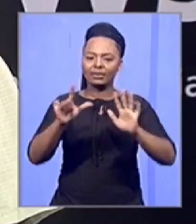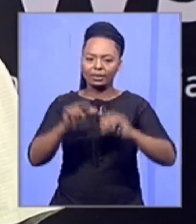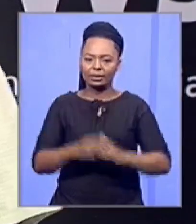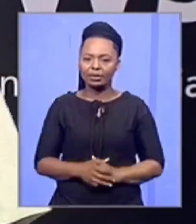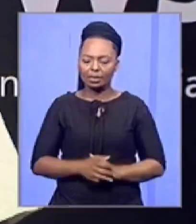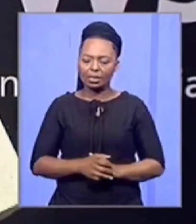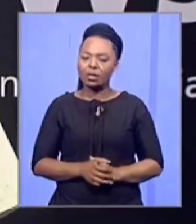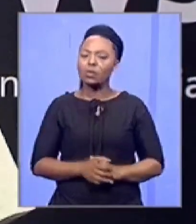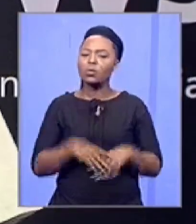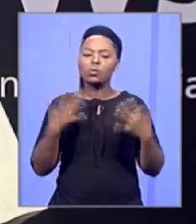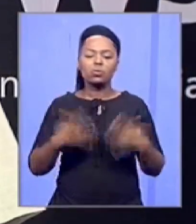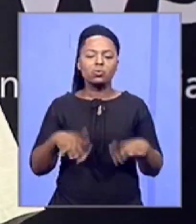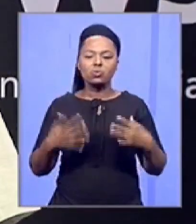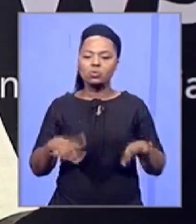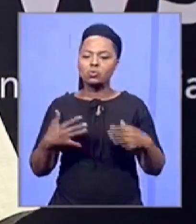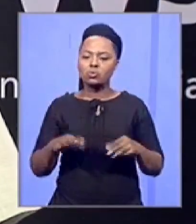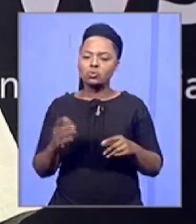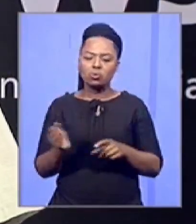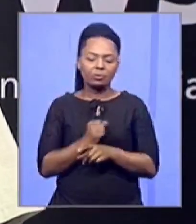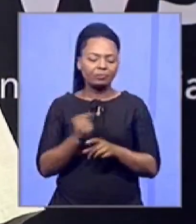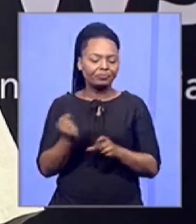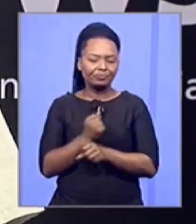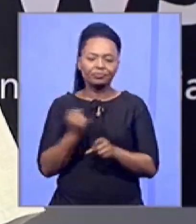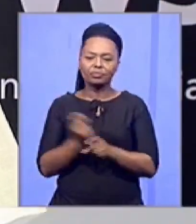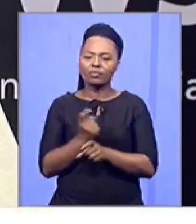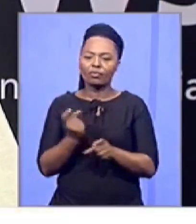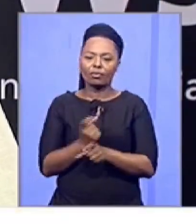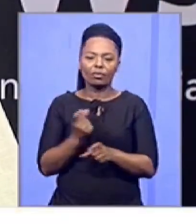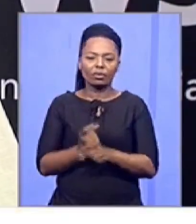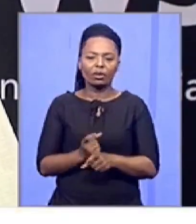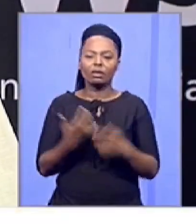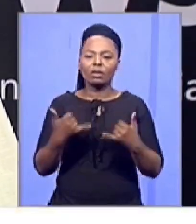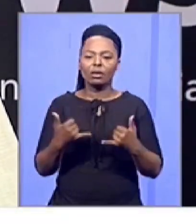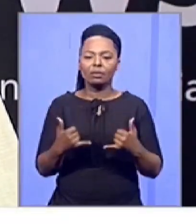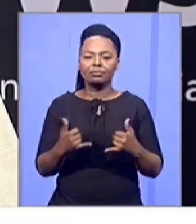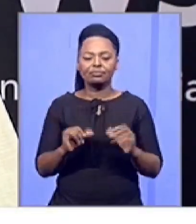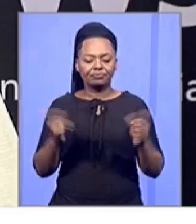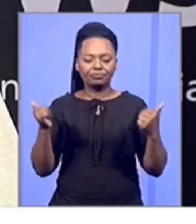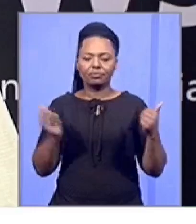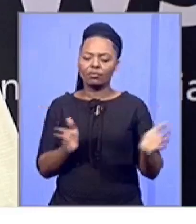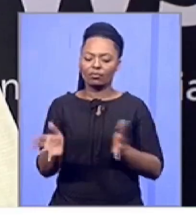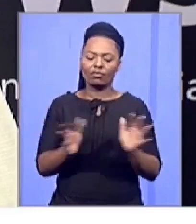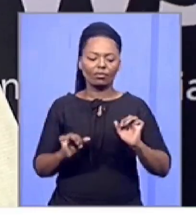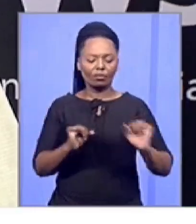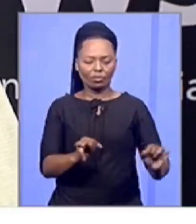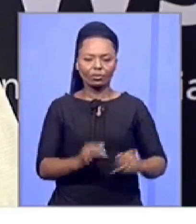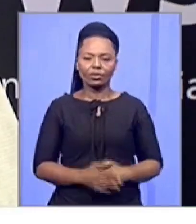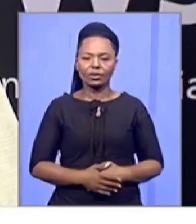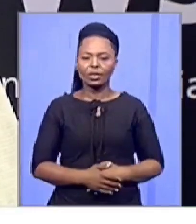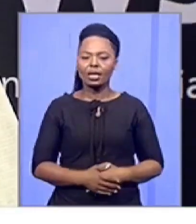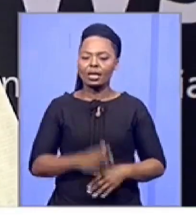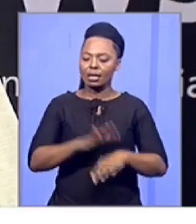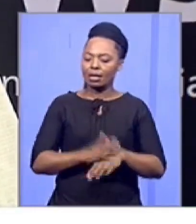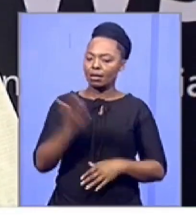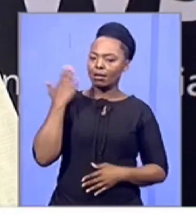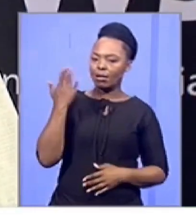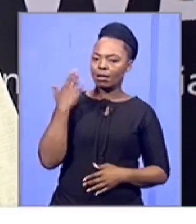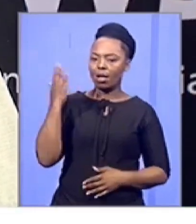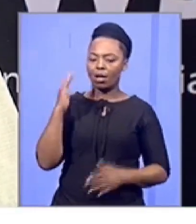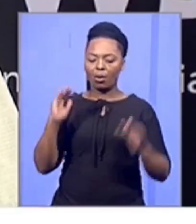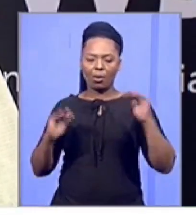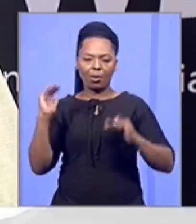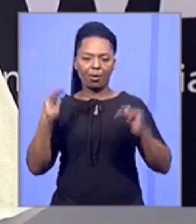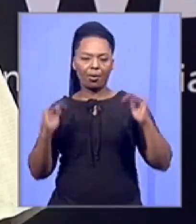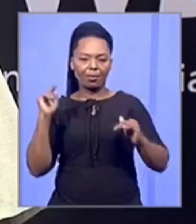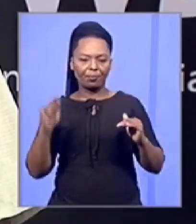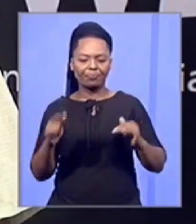bona ka nnete e ntse le tshebetso e leng hore ya khotsofatsa mme ke tshebetso entle ha re sheba di season tse fitileng ntse